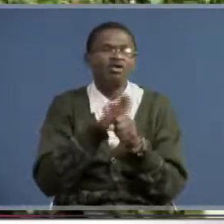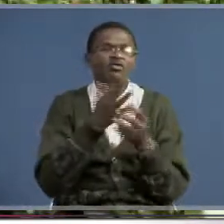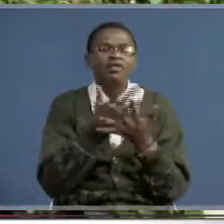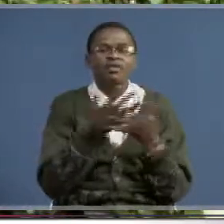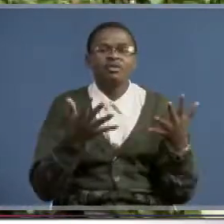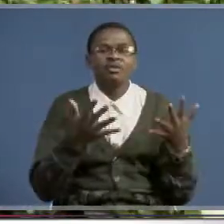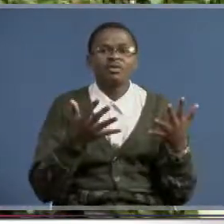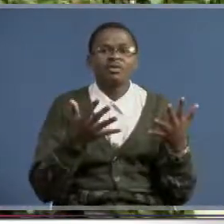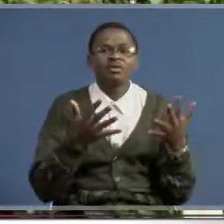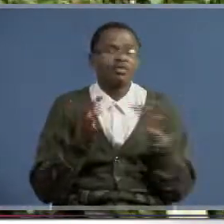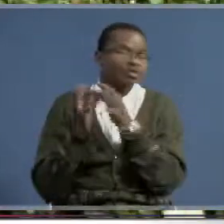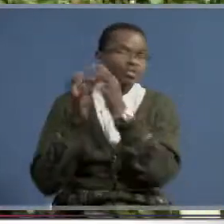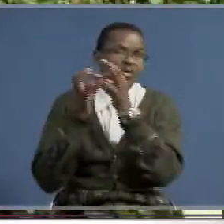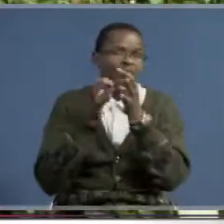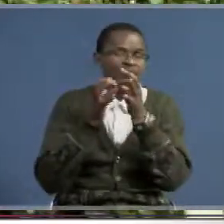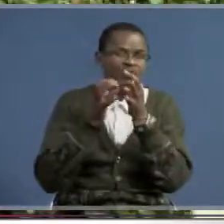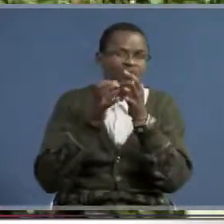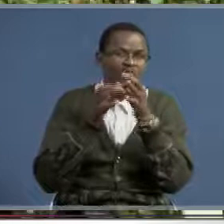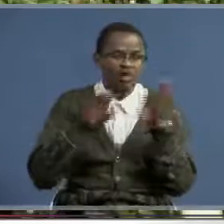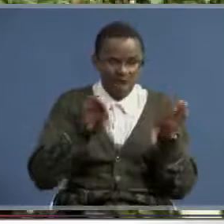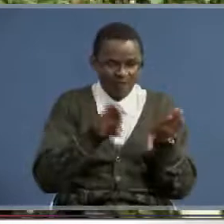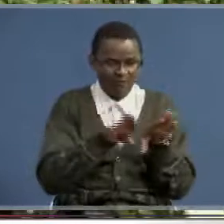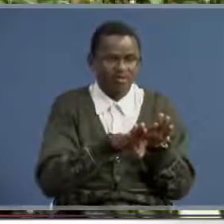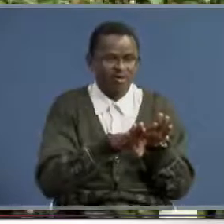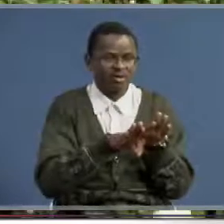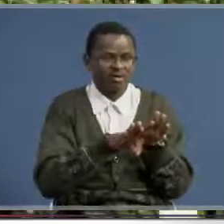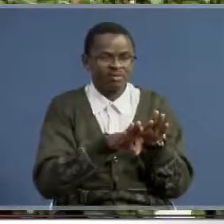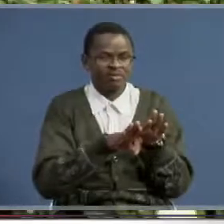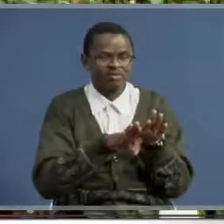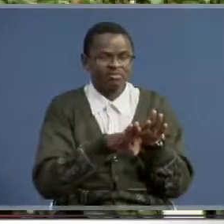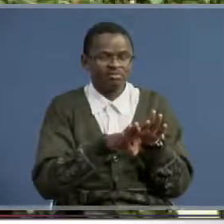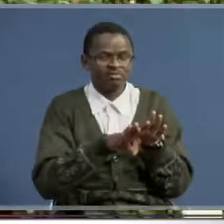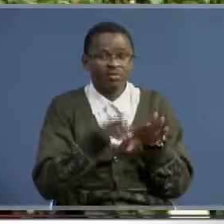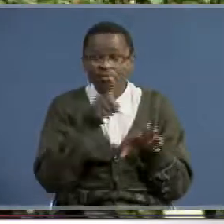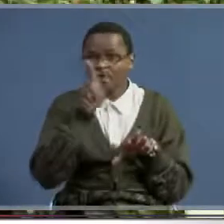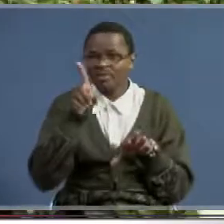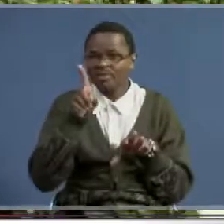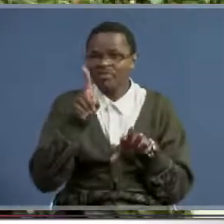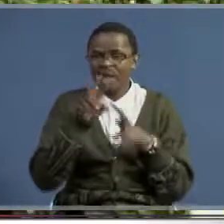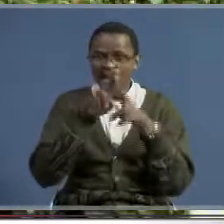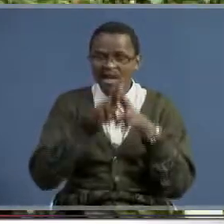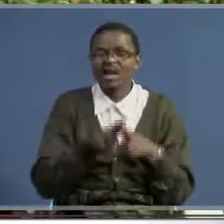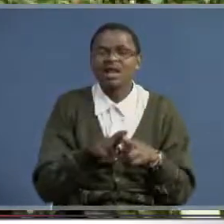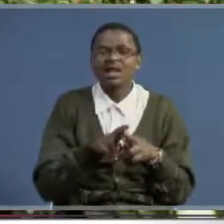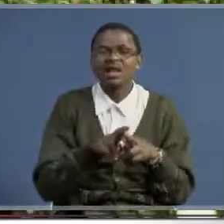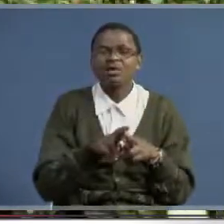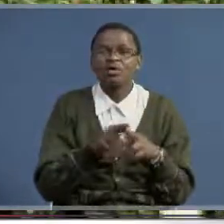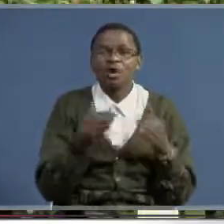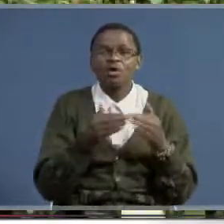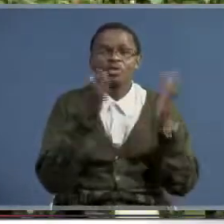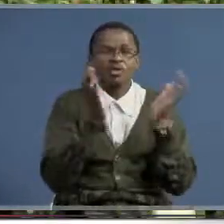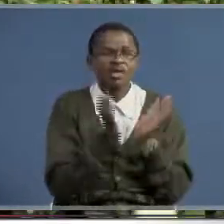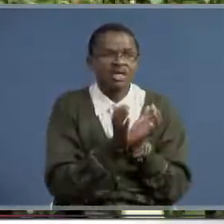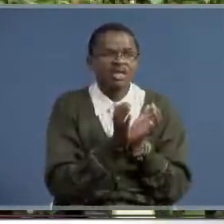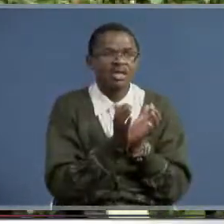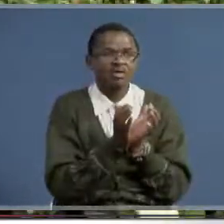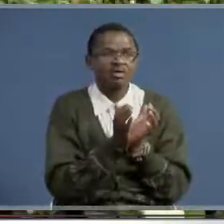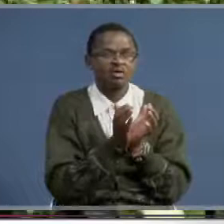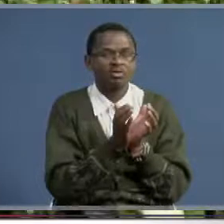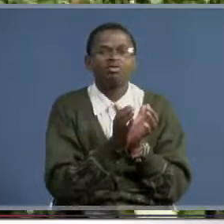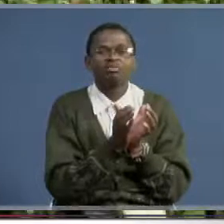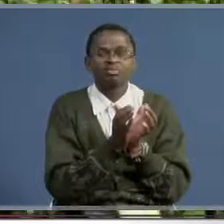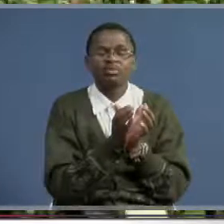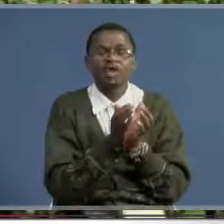na sherehe ya kalja, unafunga. Na wewe ni mama ya kufanya sherehe mingi. Wewe unatakemewa kwa chamii. Unafaa kirasmi ya